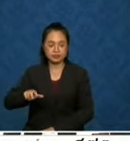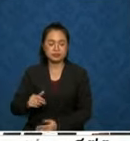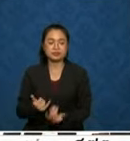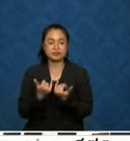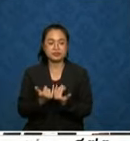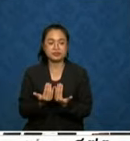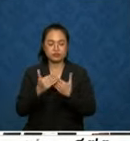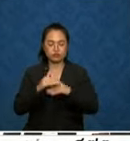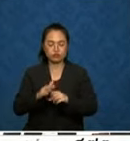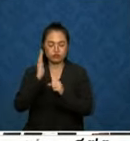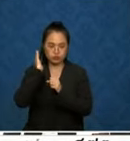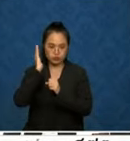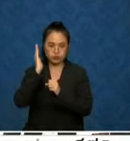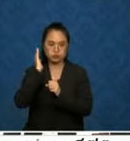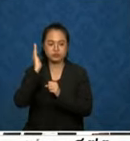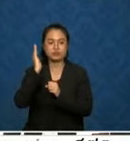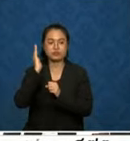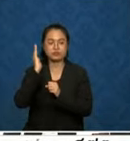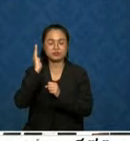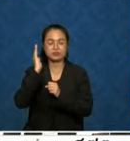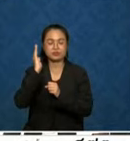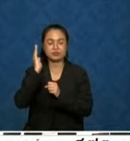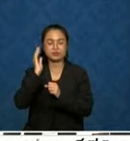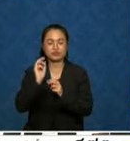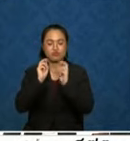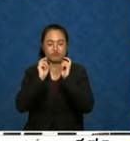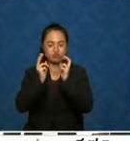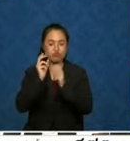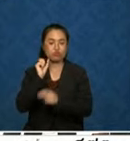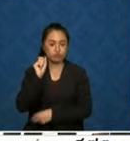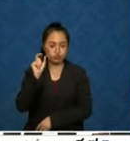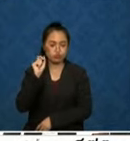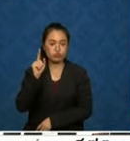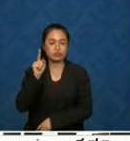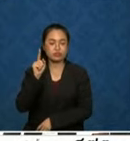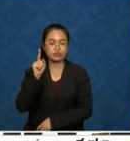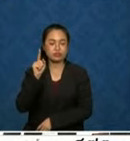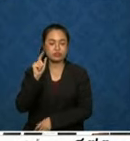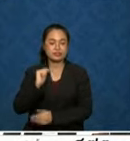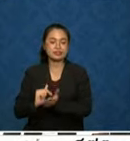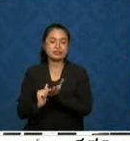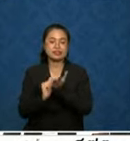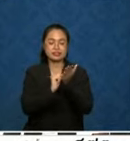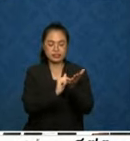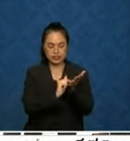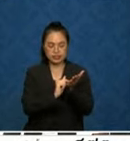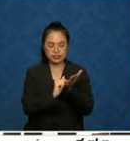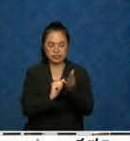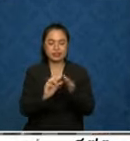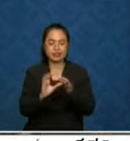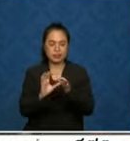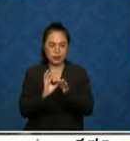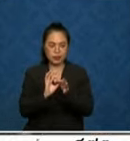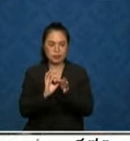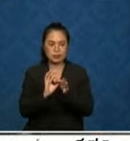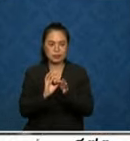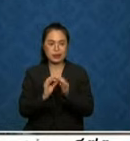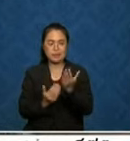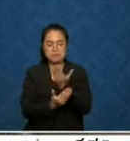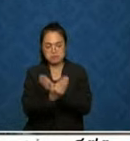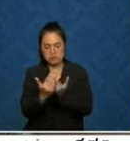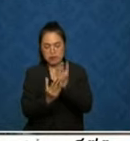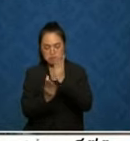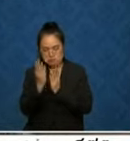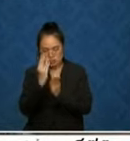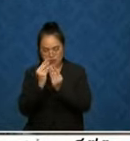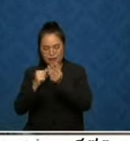อภิปรายในยติที่เพื่อนสมาชิกได้เสนอยติด้วยวาจาเกี่ยวกับเรื่องพิจารณาการศึกษา